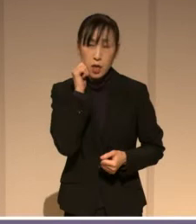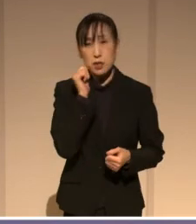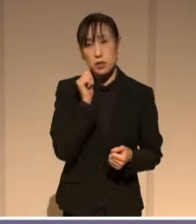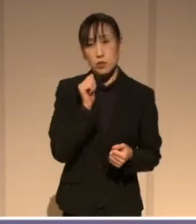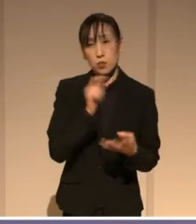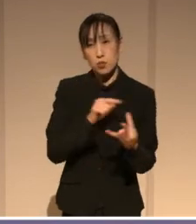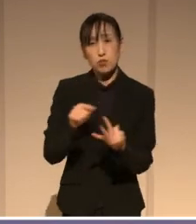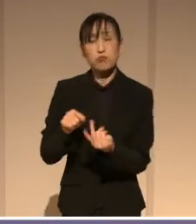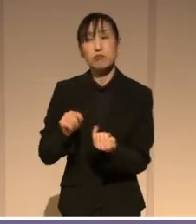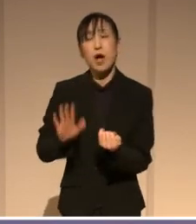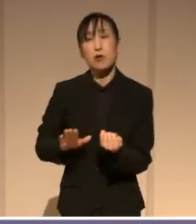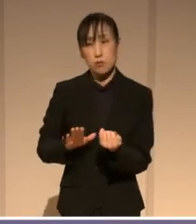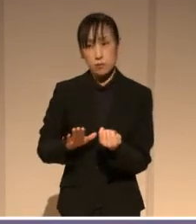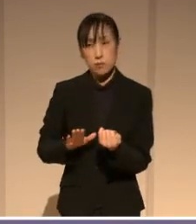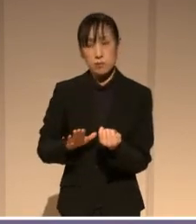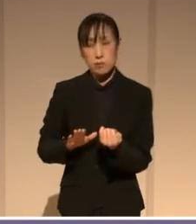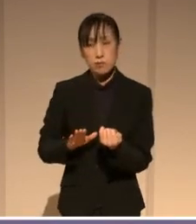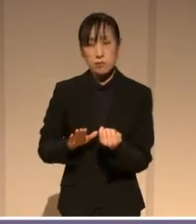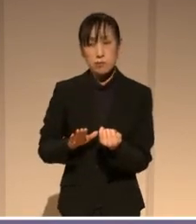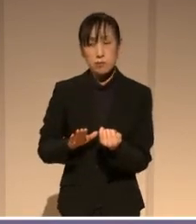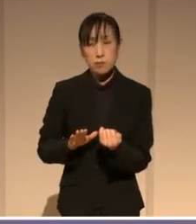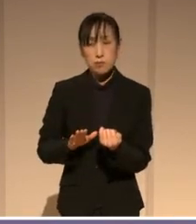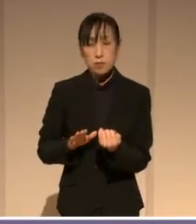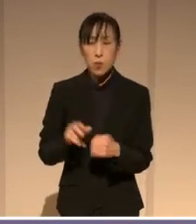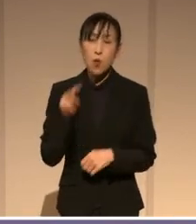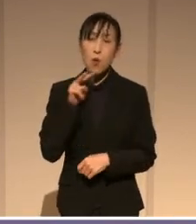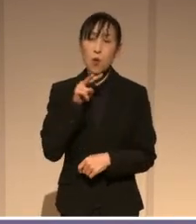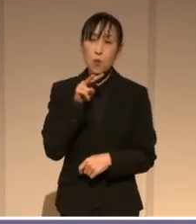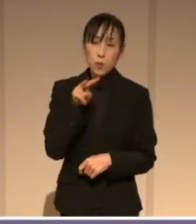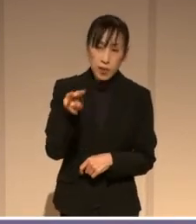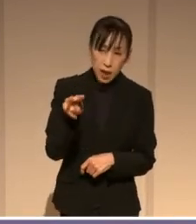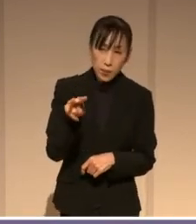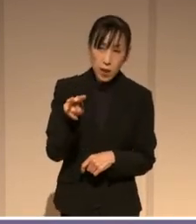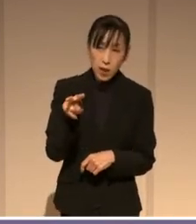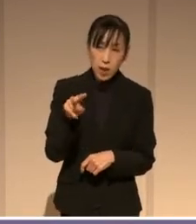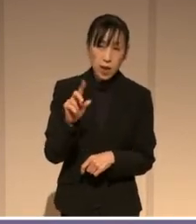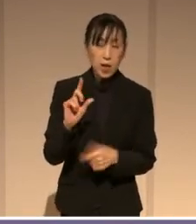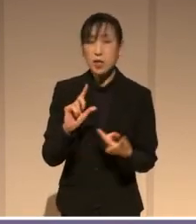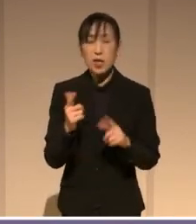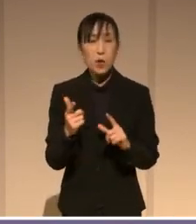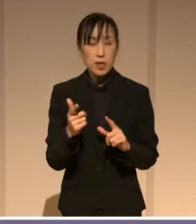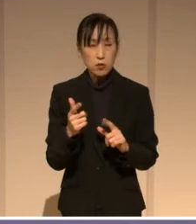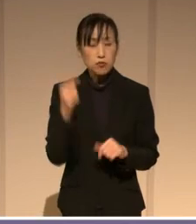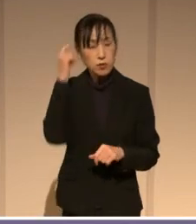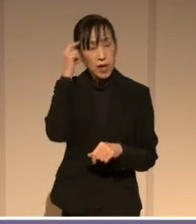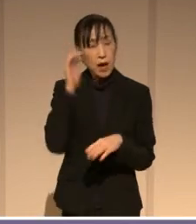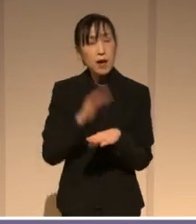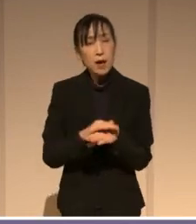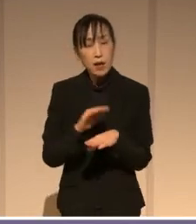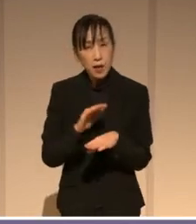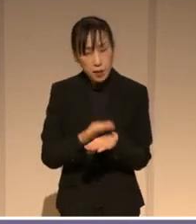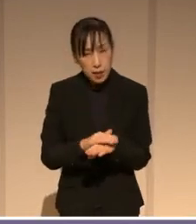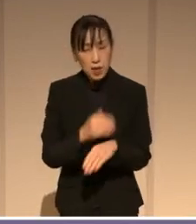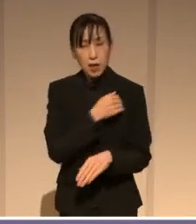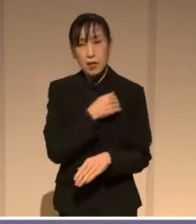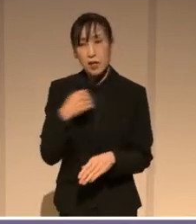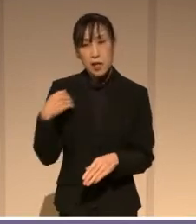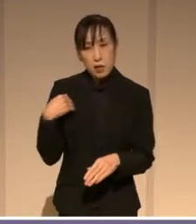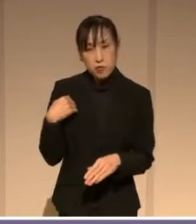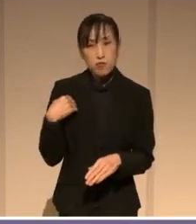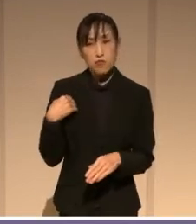本当に見た目ではなく考え方一つで見方やそのできることが変わるのでと